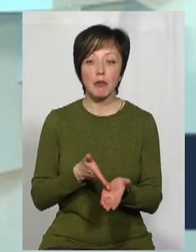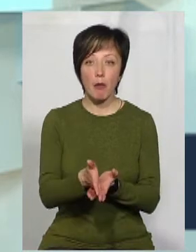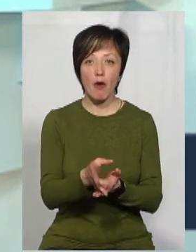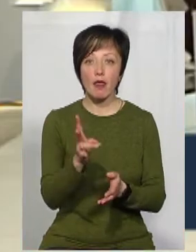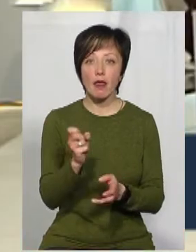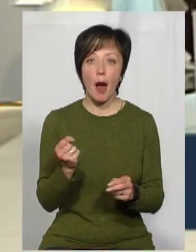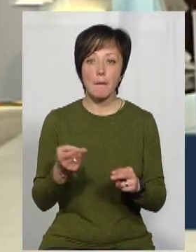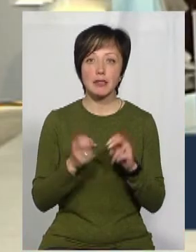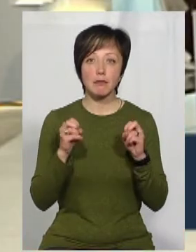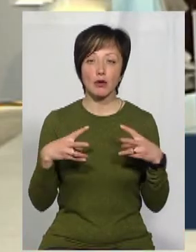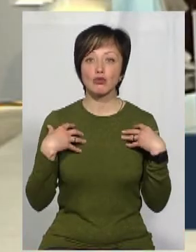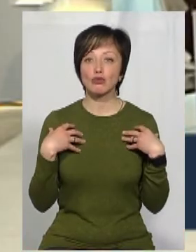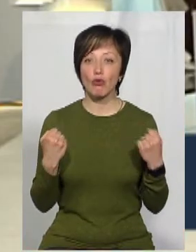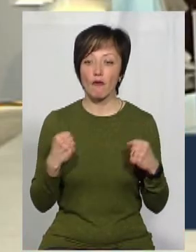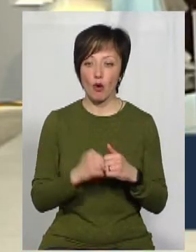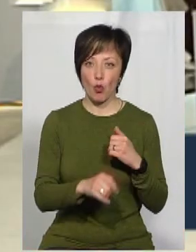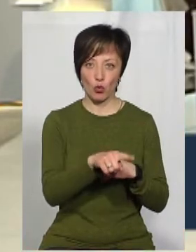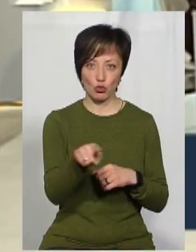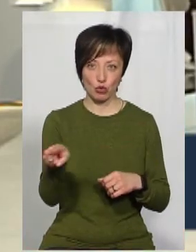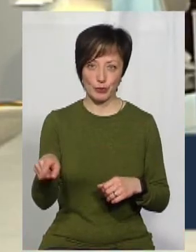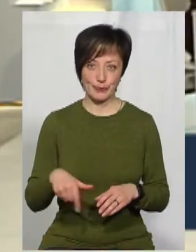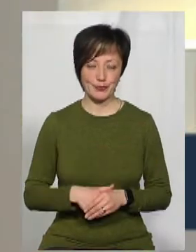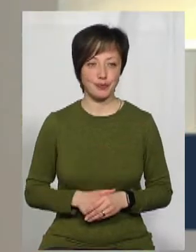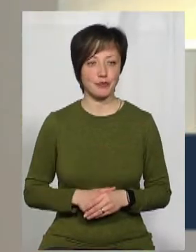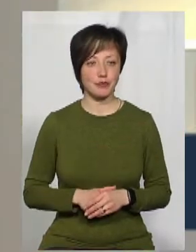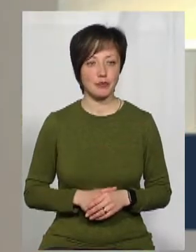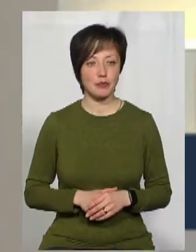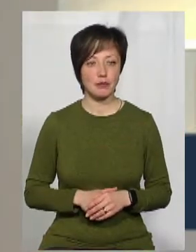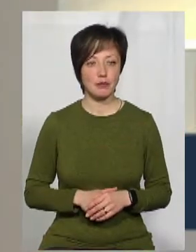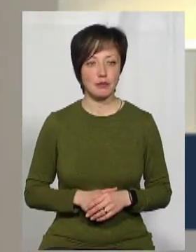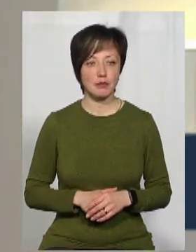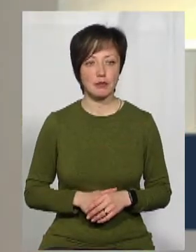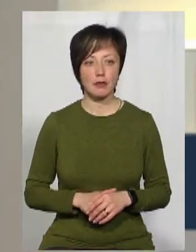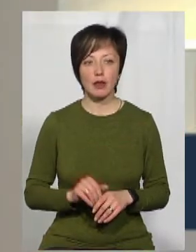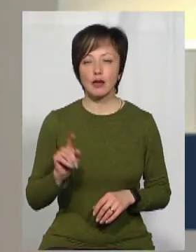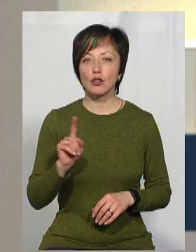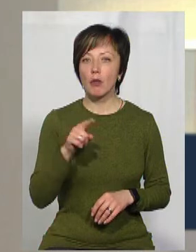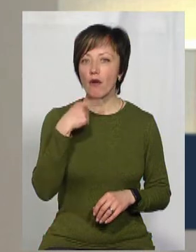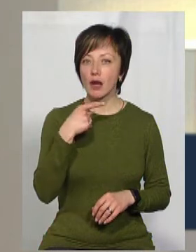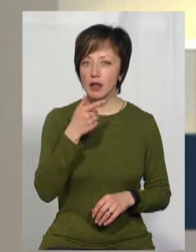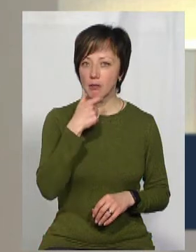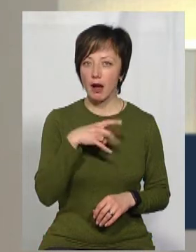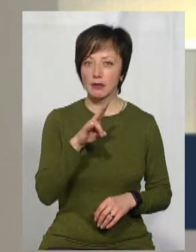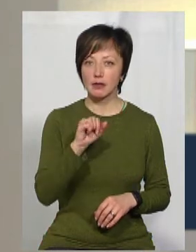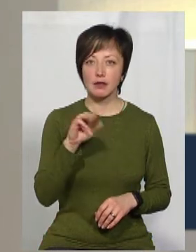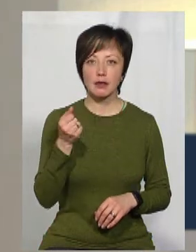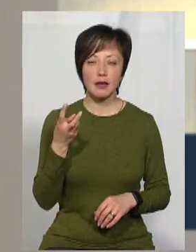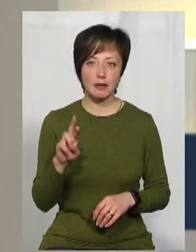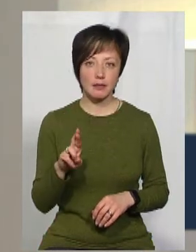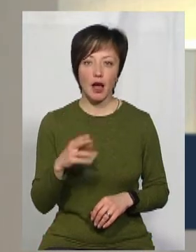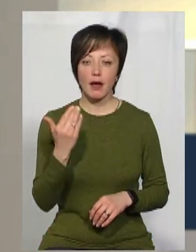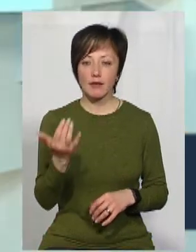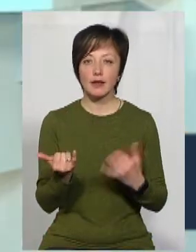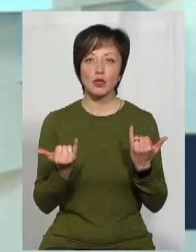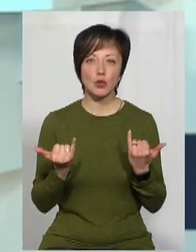спрямовані на безпеку здоров'я насамперед кожного. І те, що ми говорили з пані Наталією, от